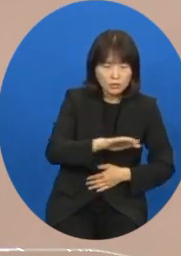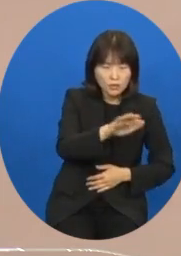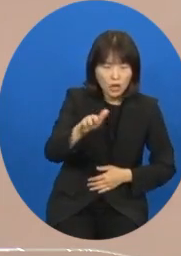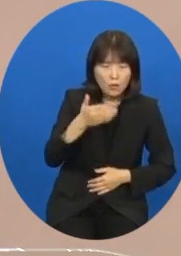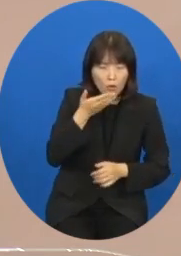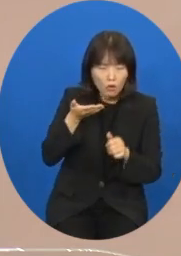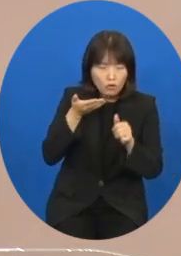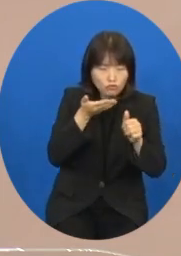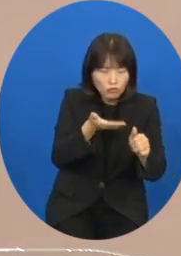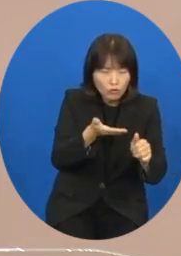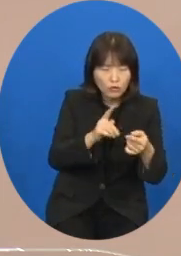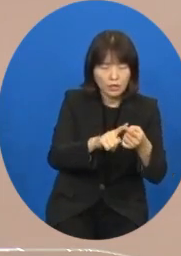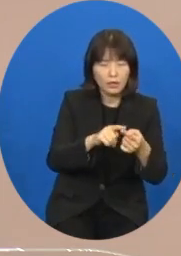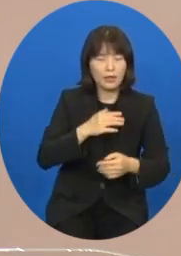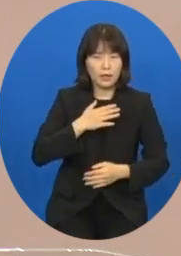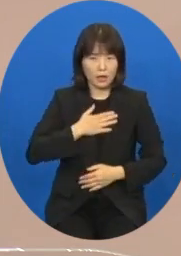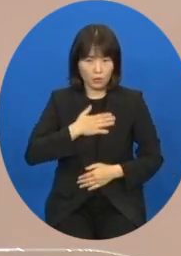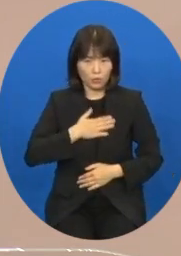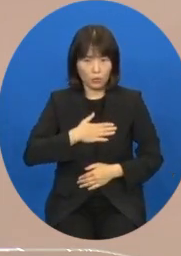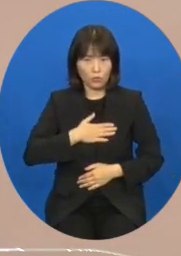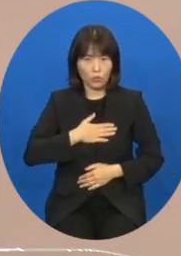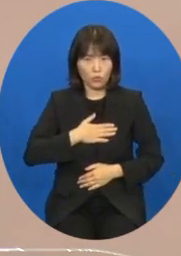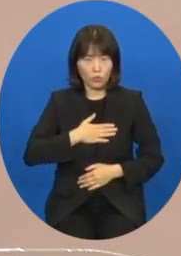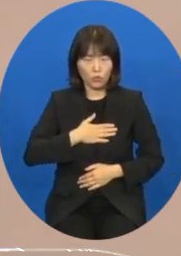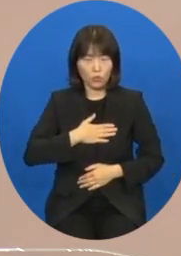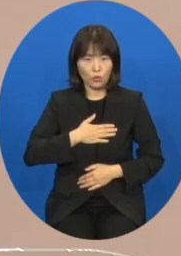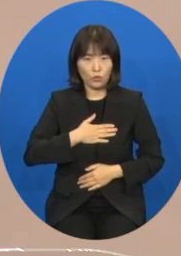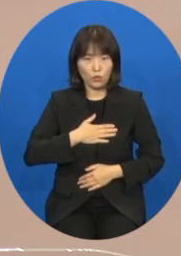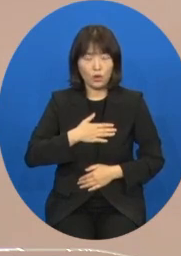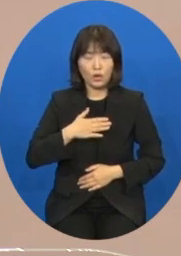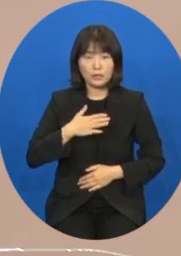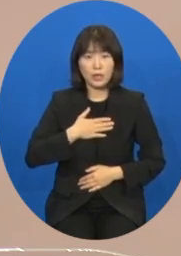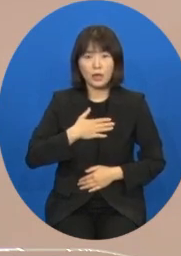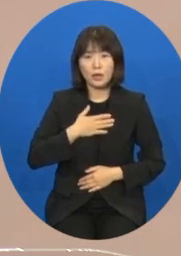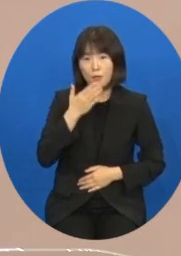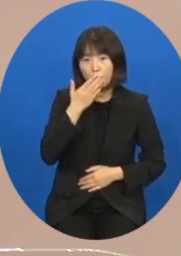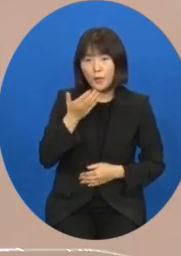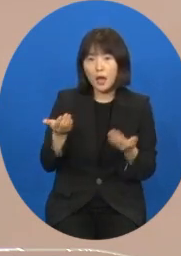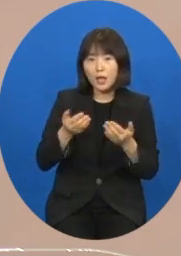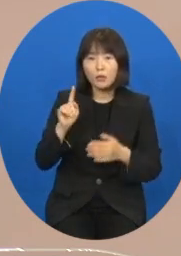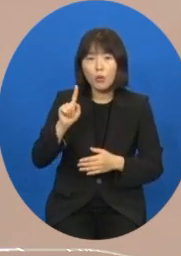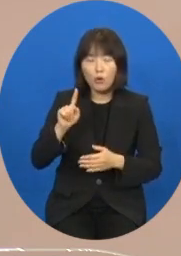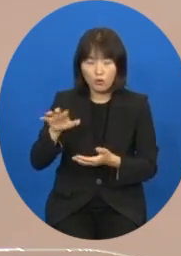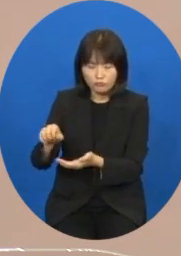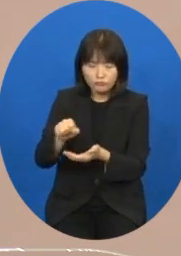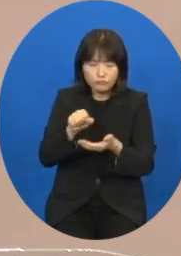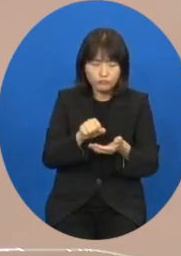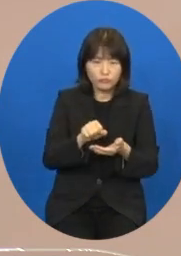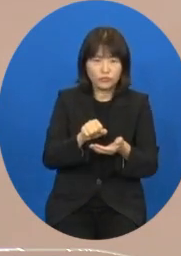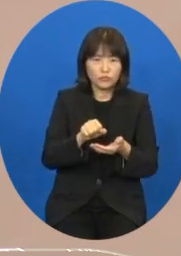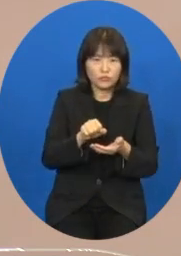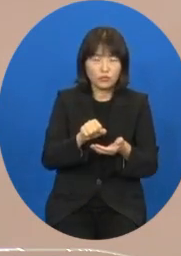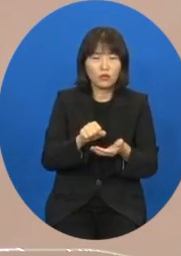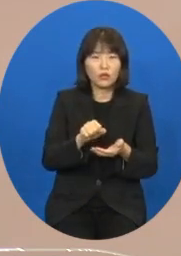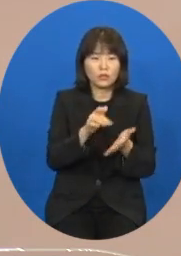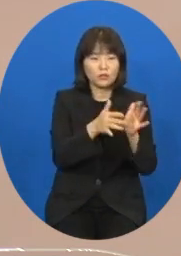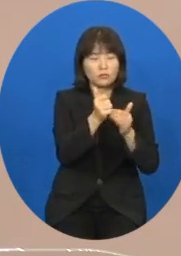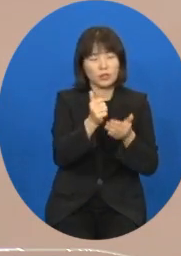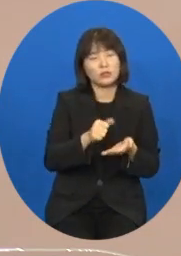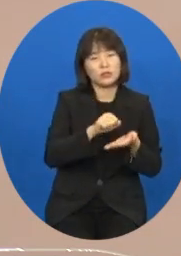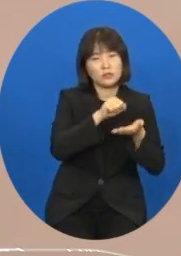것은 알았고 자기가 할 수 있는 것은 그것밖에 없었지만 일단 그거라도 가지고 순종의 걸음을 내디딘